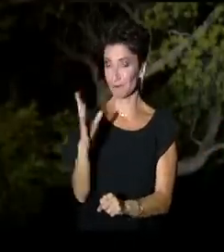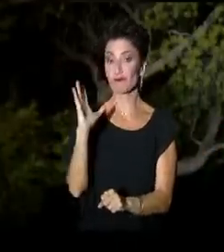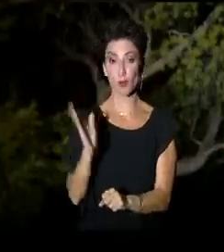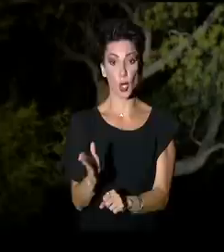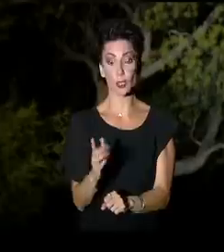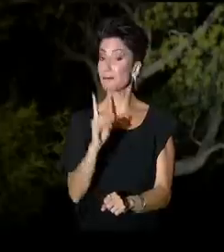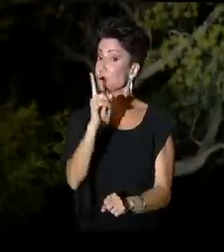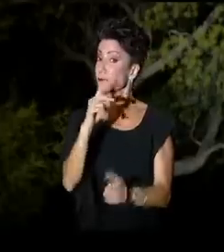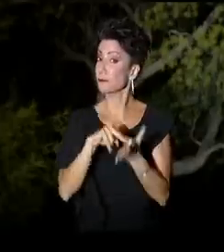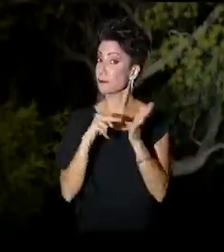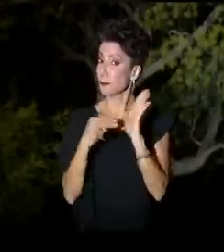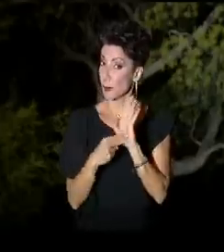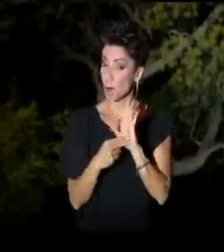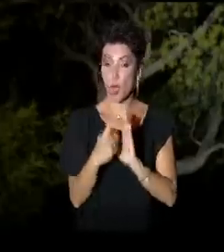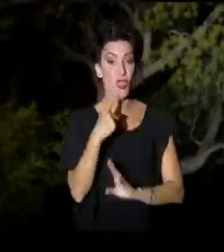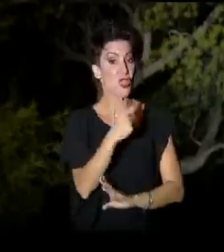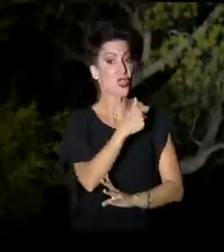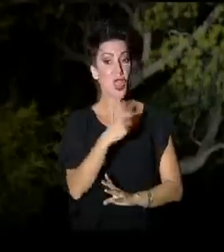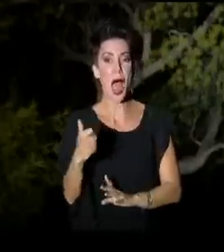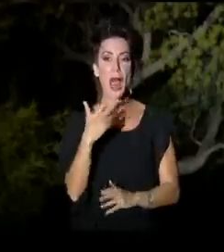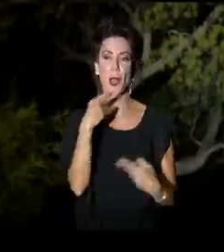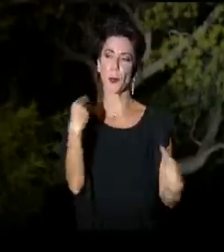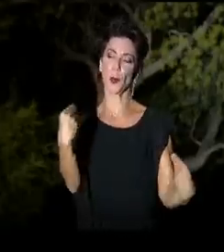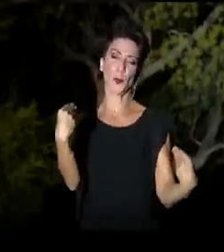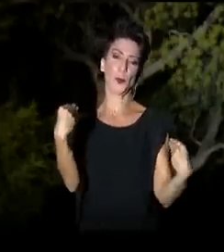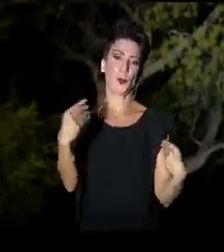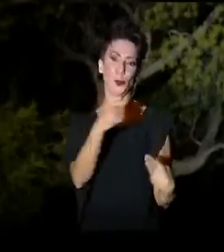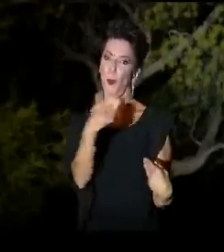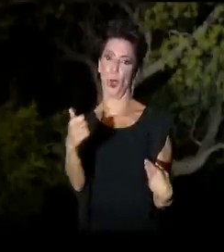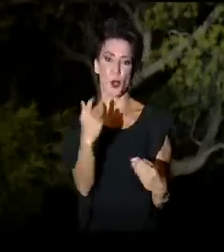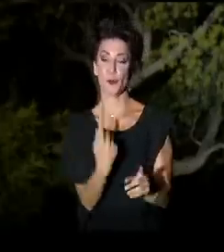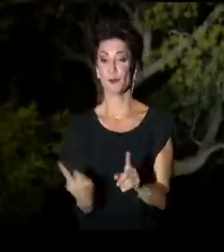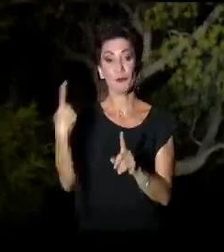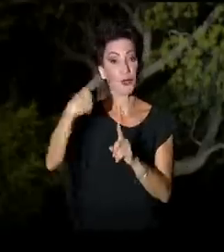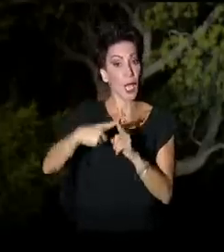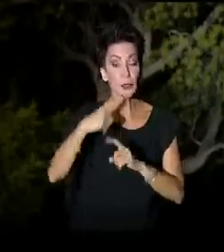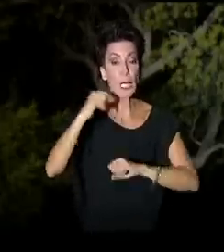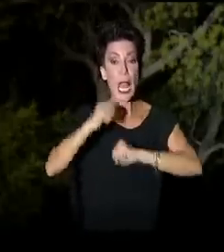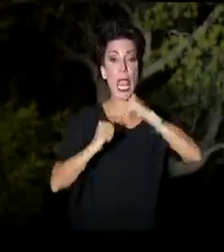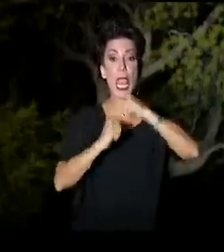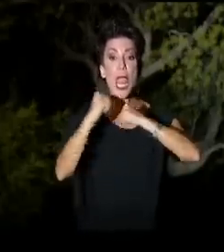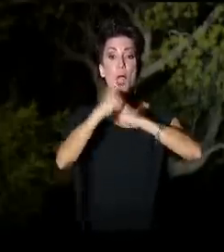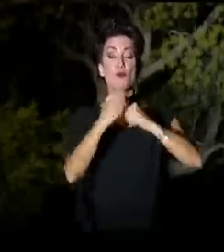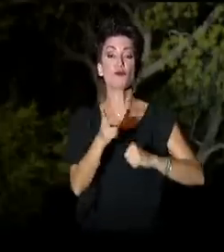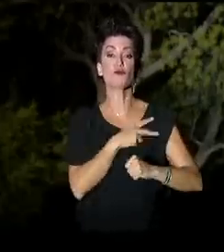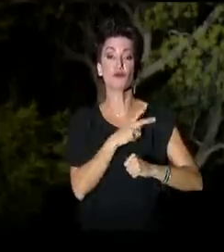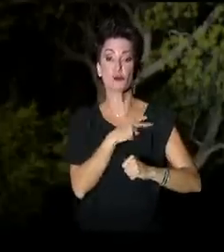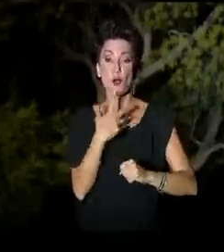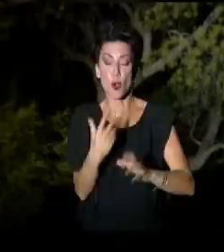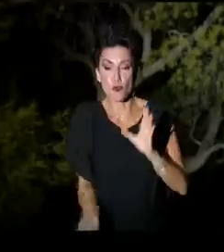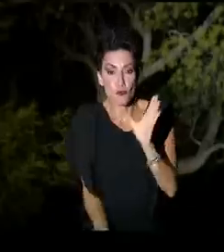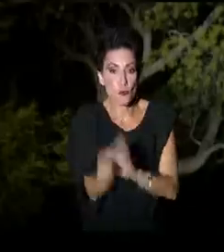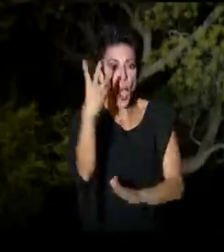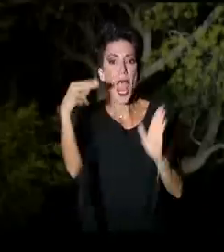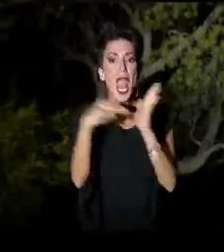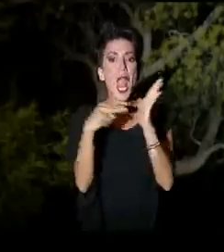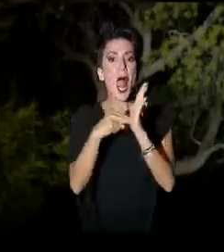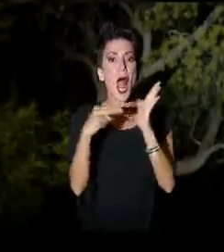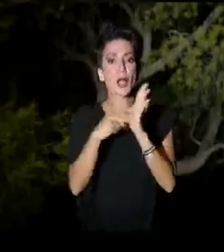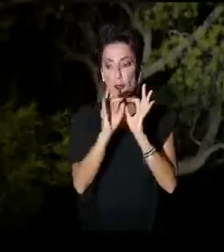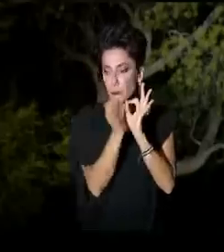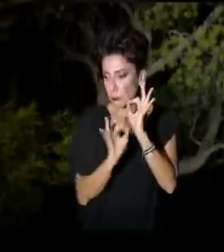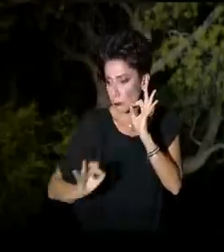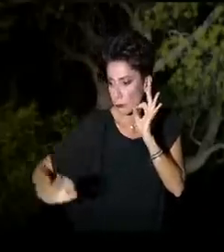μέρος. Συμπεριέλαβε την αναβάθμιση των υφισταμένων υποδομών με τον εξυγχρονισμό της ηλεκτρολογικής εγκατάστασης, τη βελτίωση